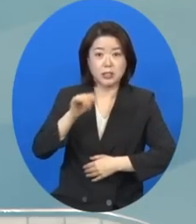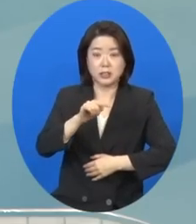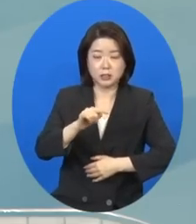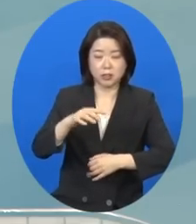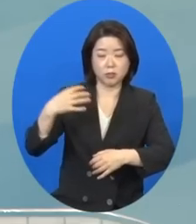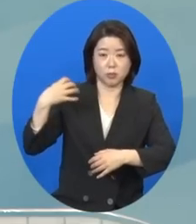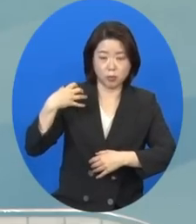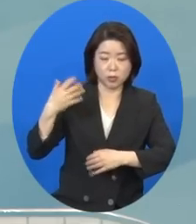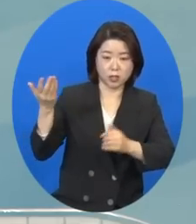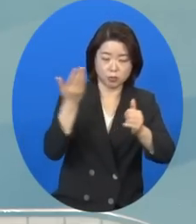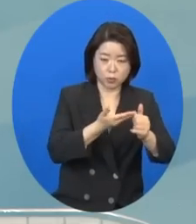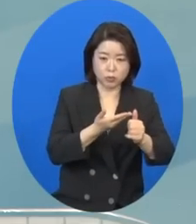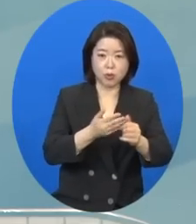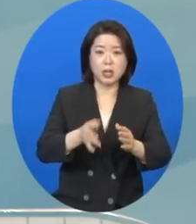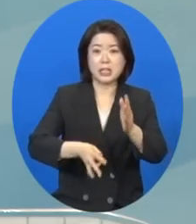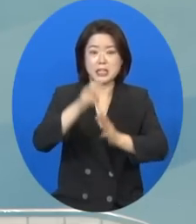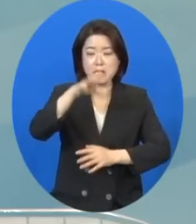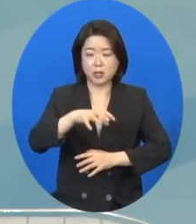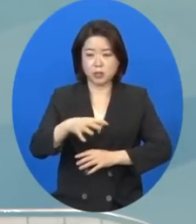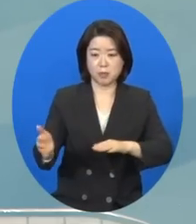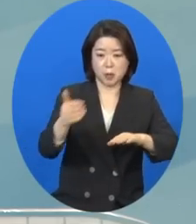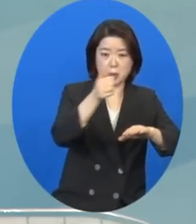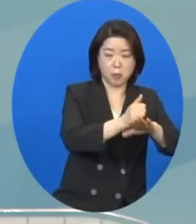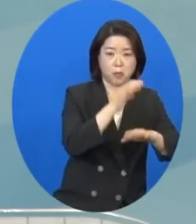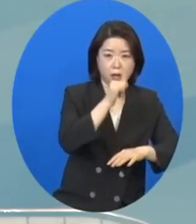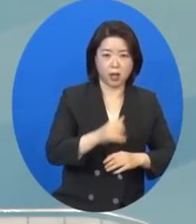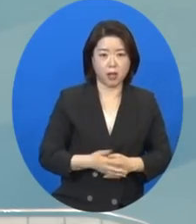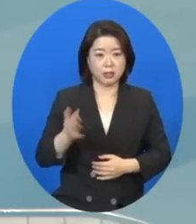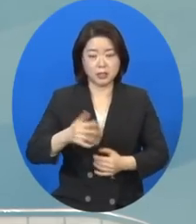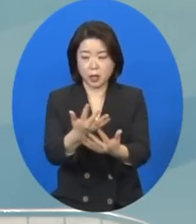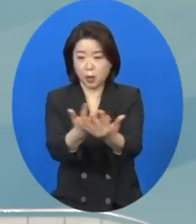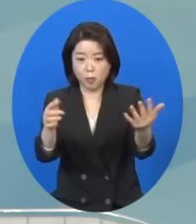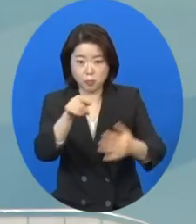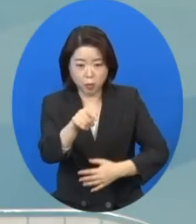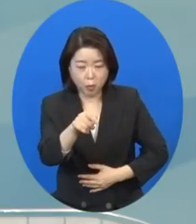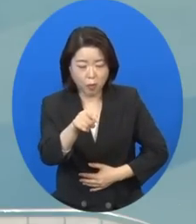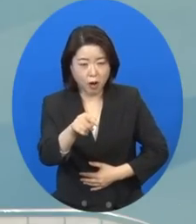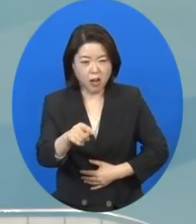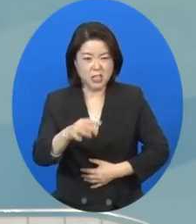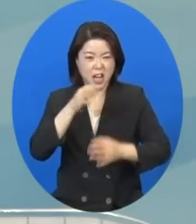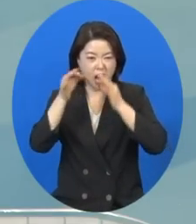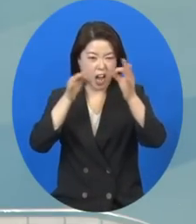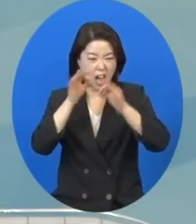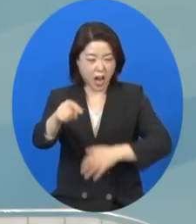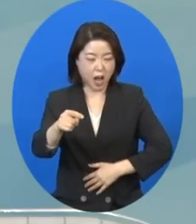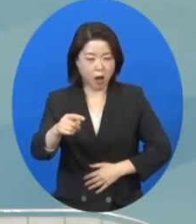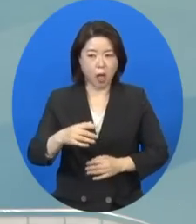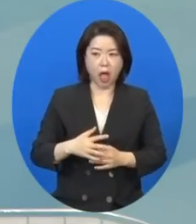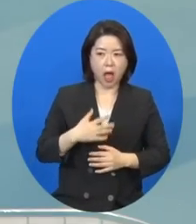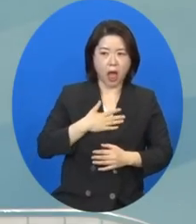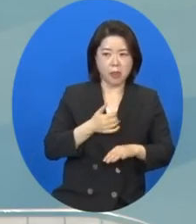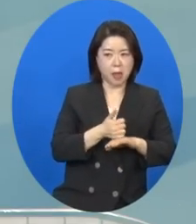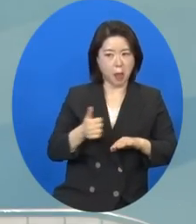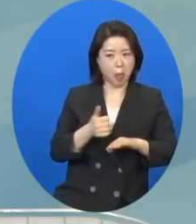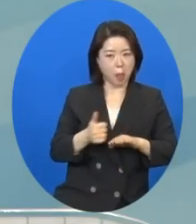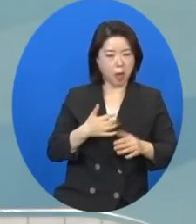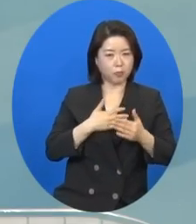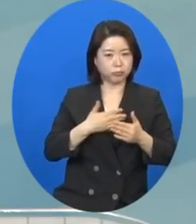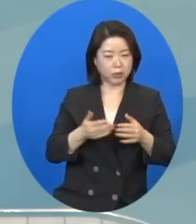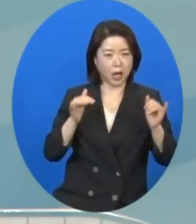것이죠 그러나 그는 군중들의 고함소리에 굴복하고 자신의이 포지션과 권력을 보전하기 위해서